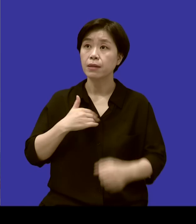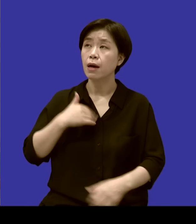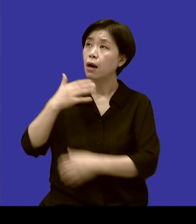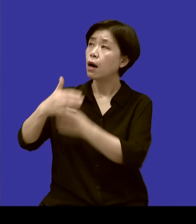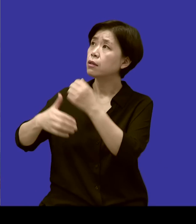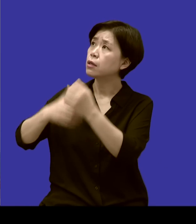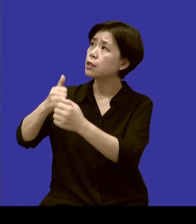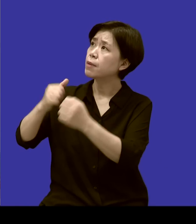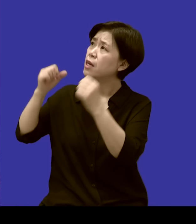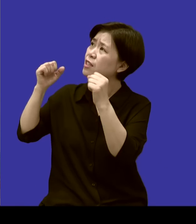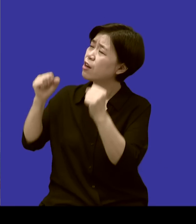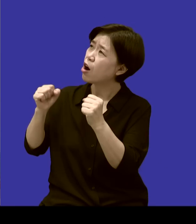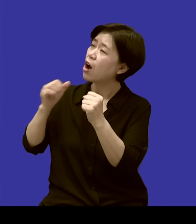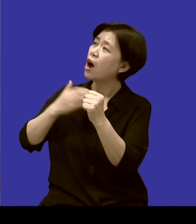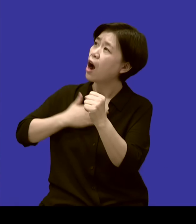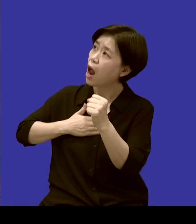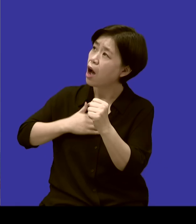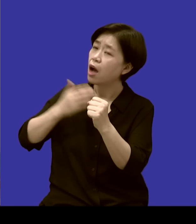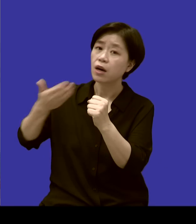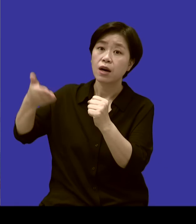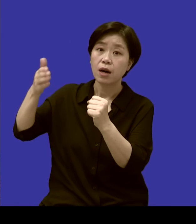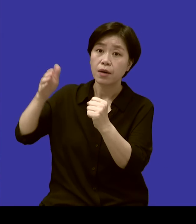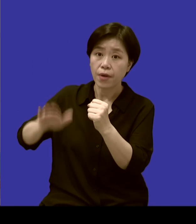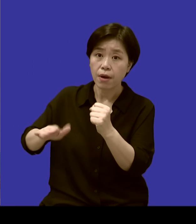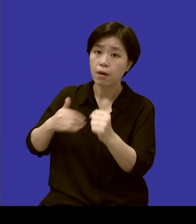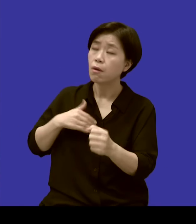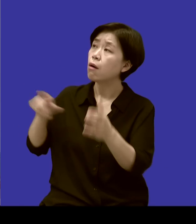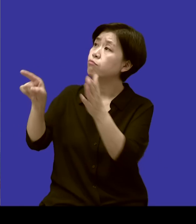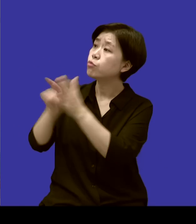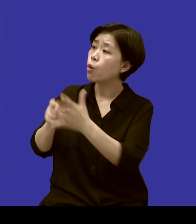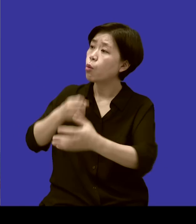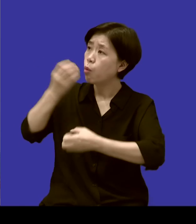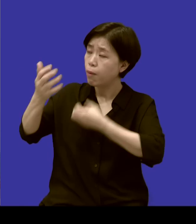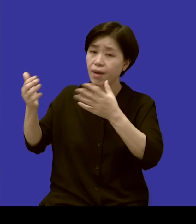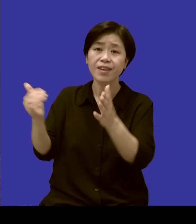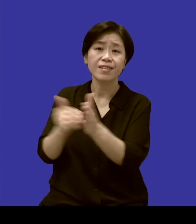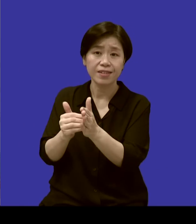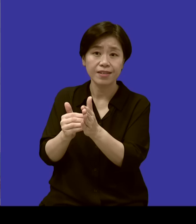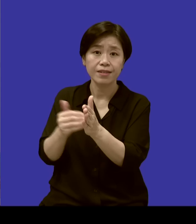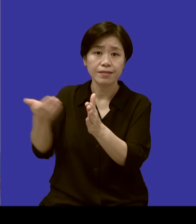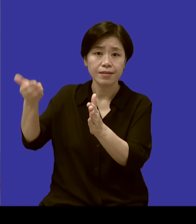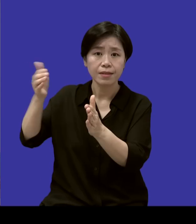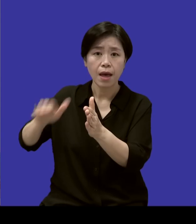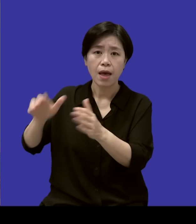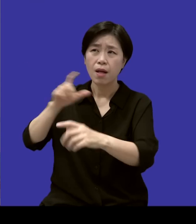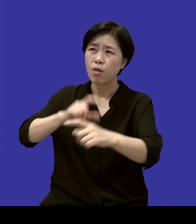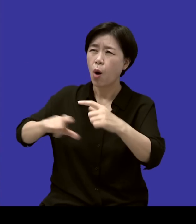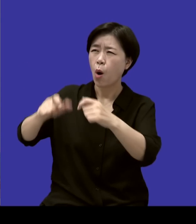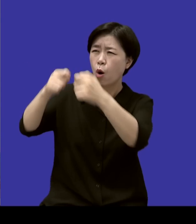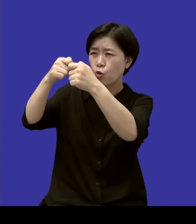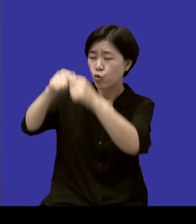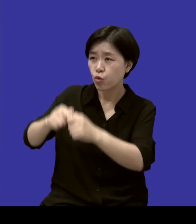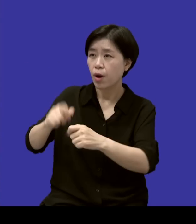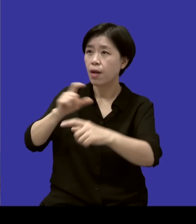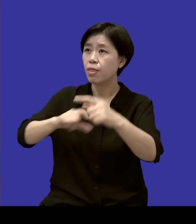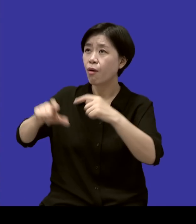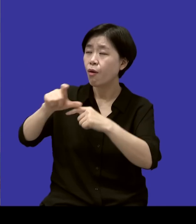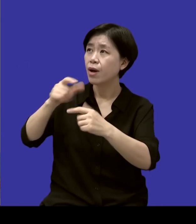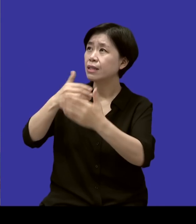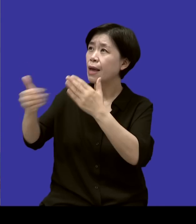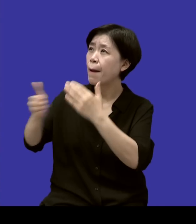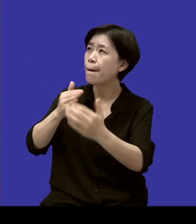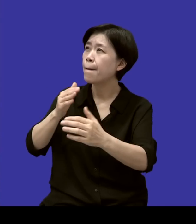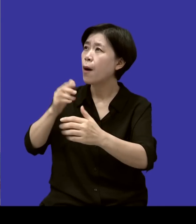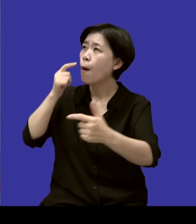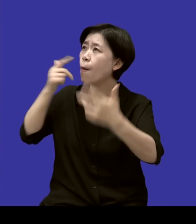계신 건 알겠는데 믿는다고 고백도 했는데 네. 뭔가 이렇게 구체적으로 체험되어지는 것이